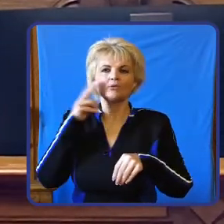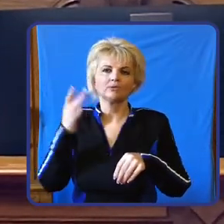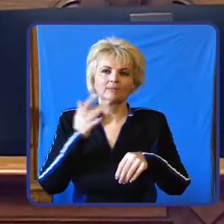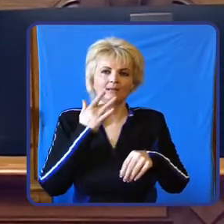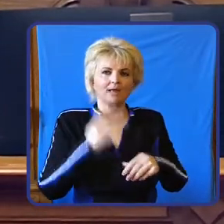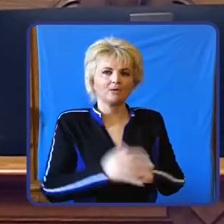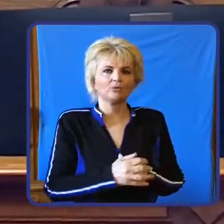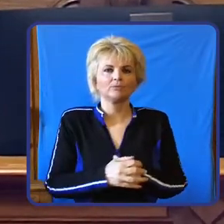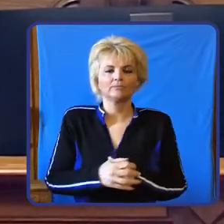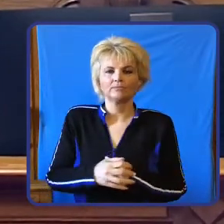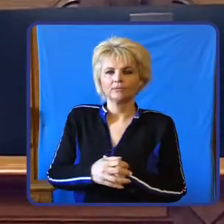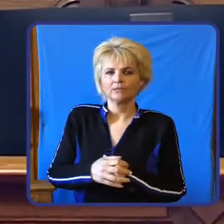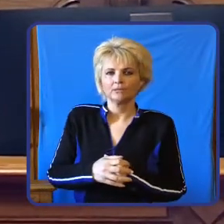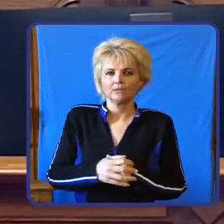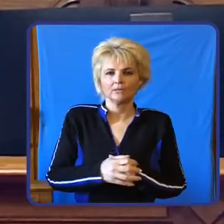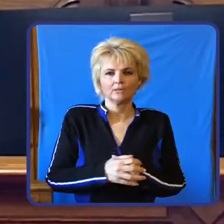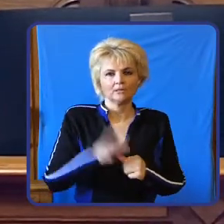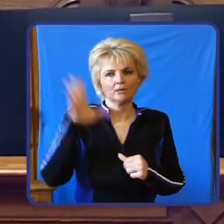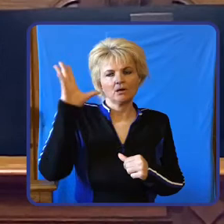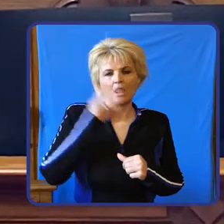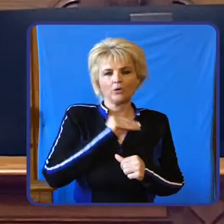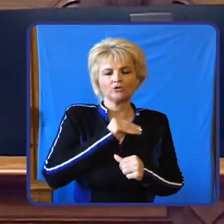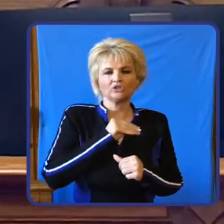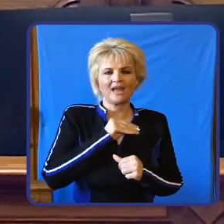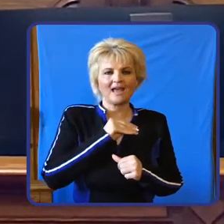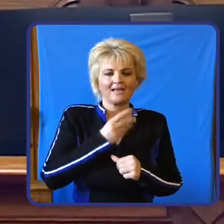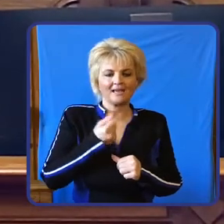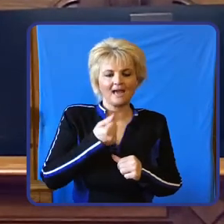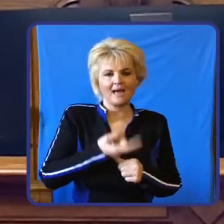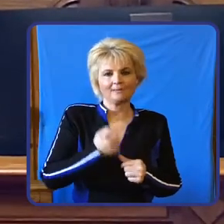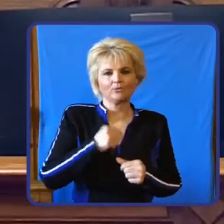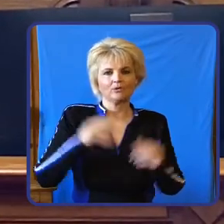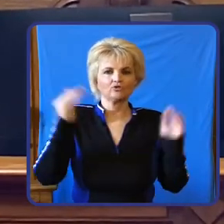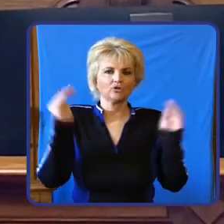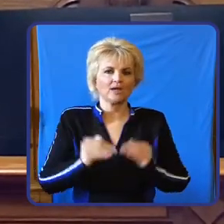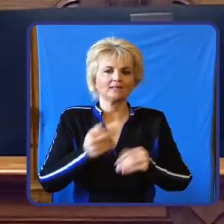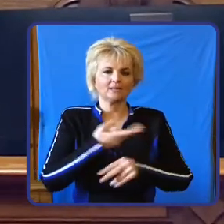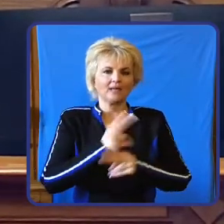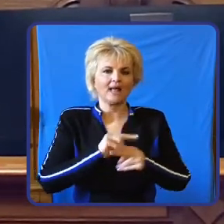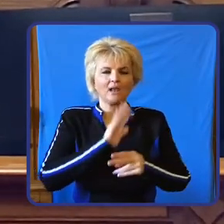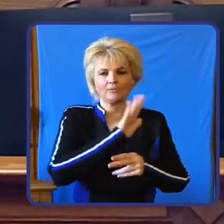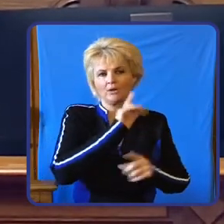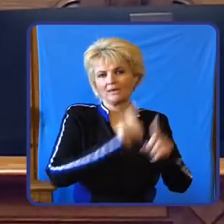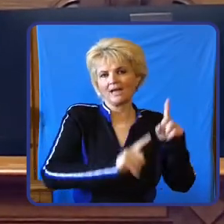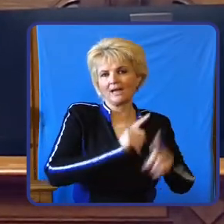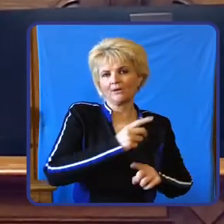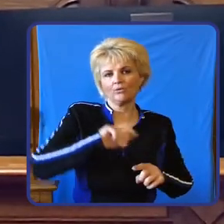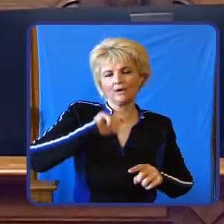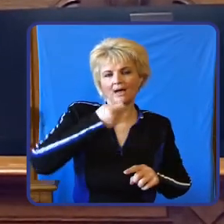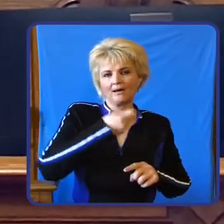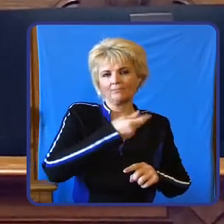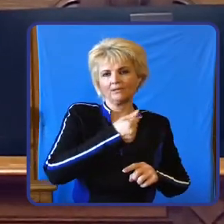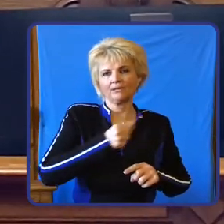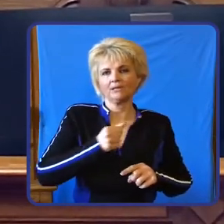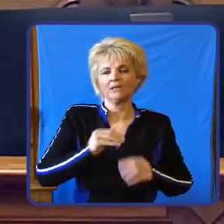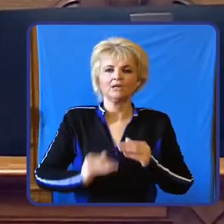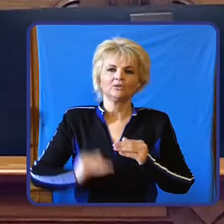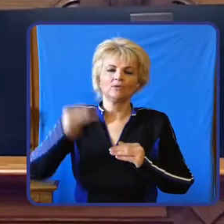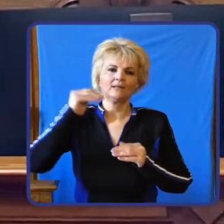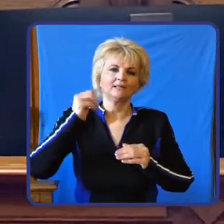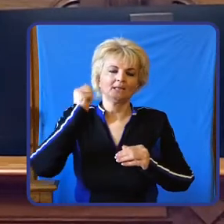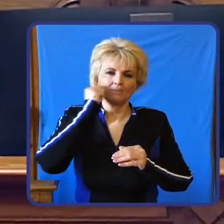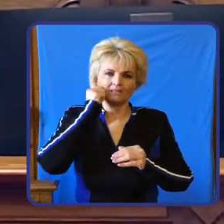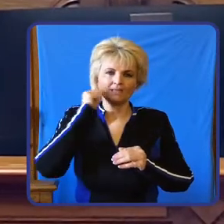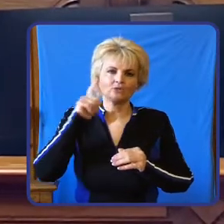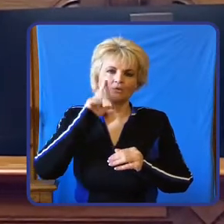a kötött lakossági árból csökkentették az államnak járó áramdíjat, és növelték a Mészáros-Lőrincnek